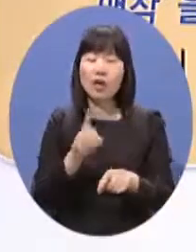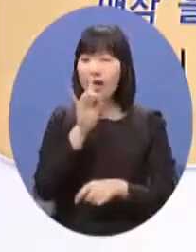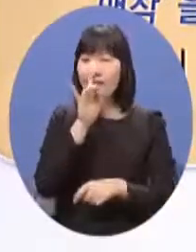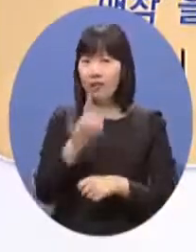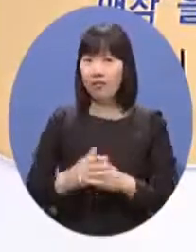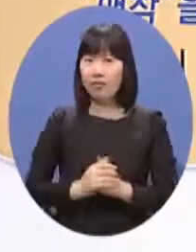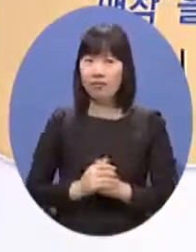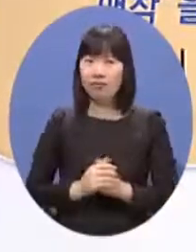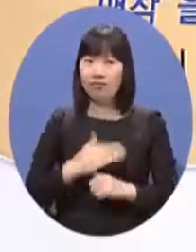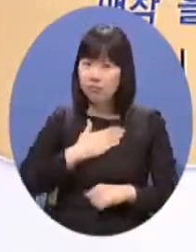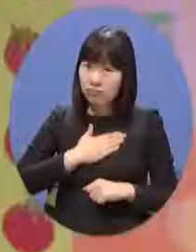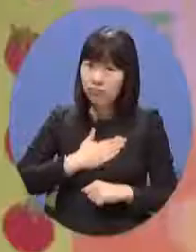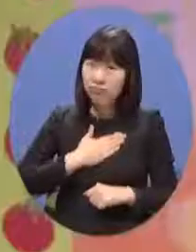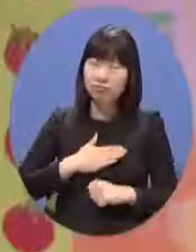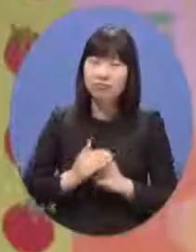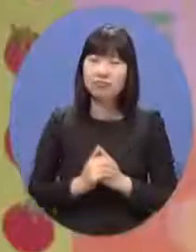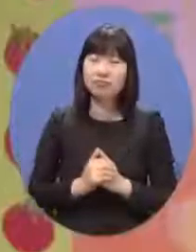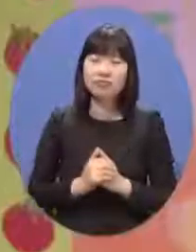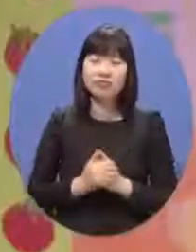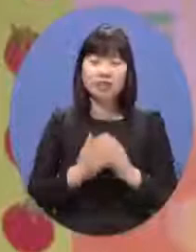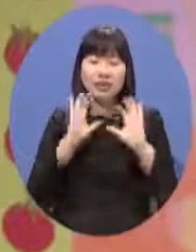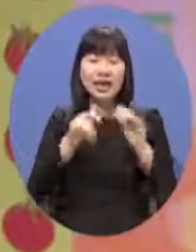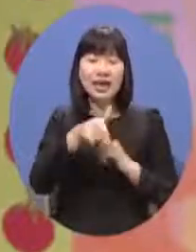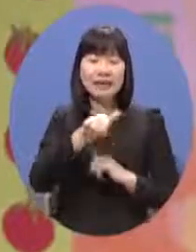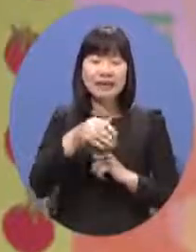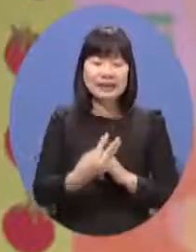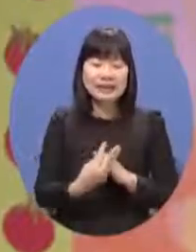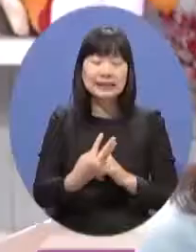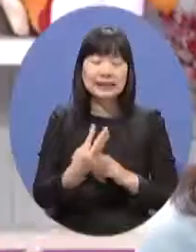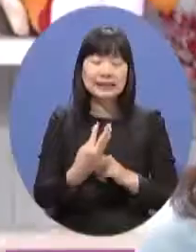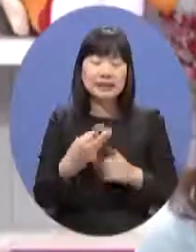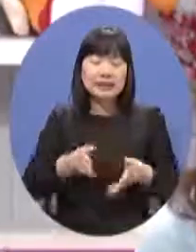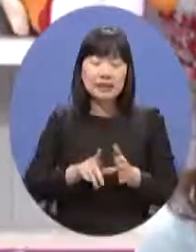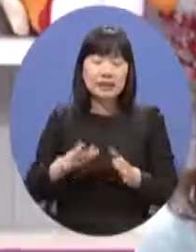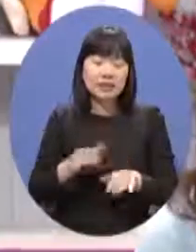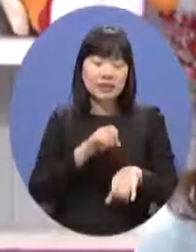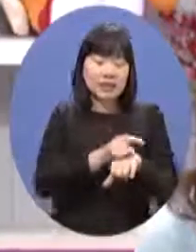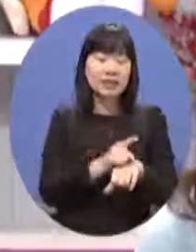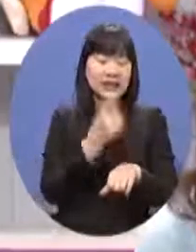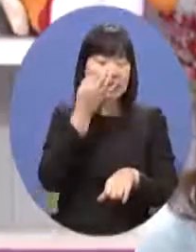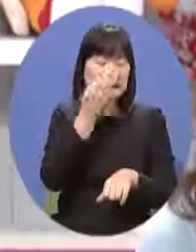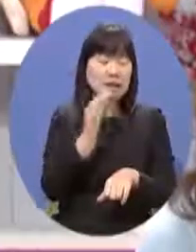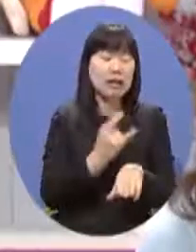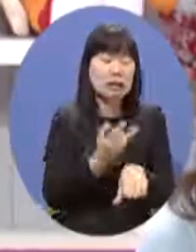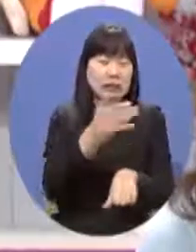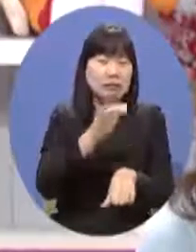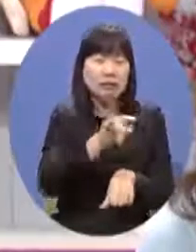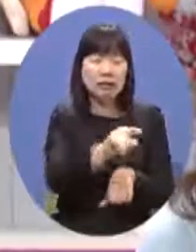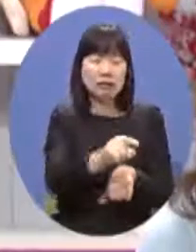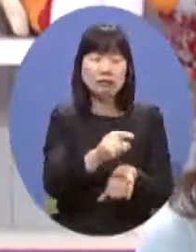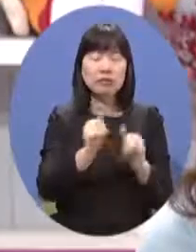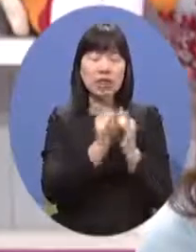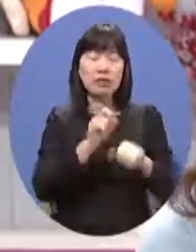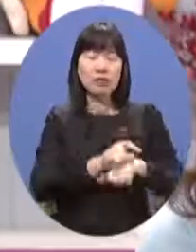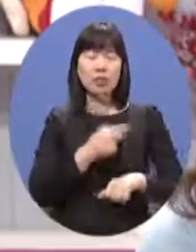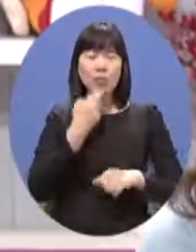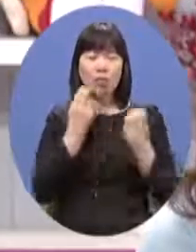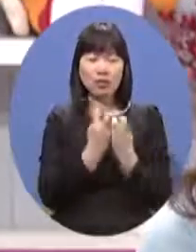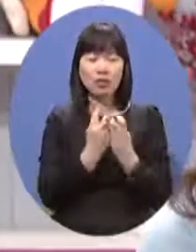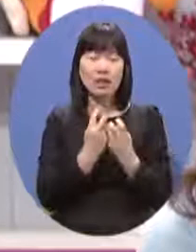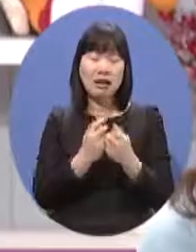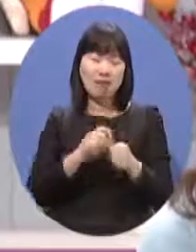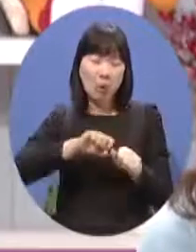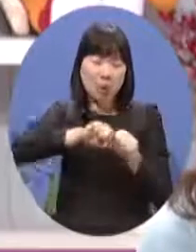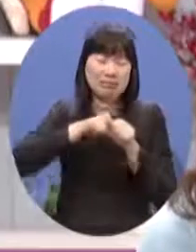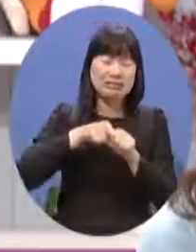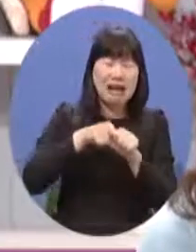거죠. 그러니까 애들 기질도 좀 인정해줘야 되는데 그렇죠. 그걸 무시하고 아 우리 애가 사회성이 없나 봐 하면서 막 이렇게 떠미는 건 별로 안 좋을 것 같다는 그렇죠. 생각이